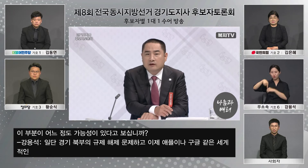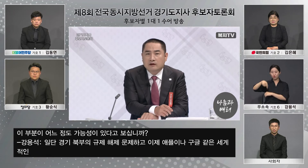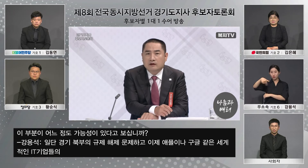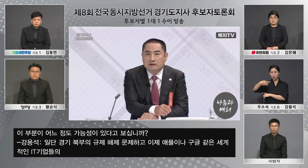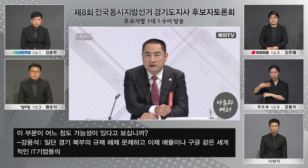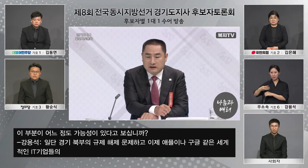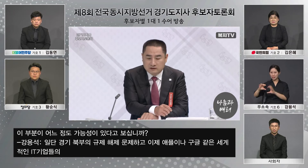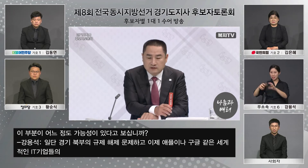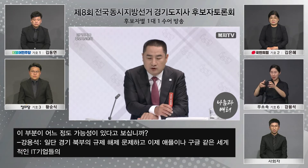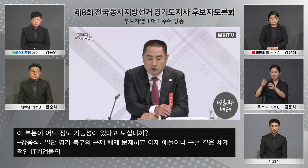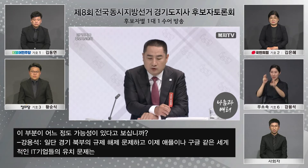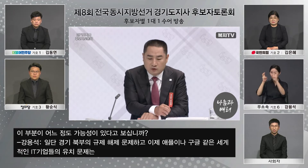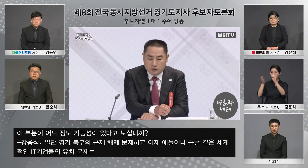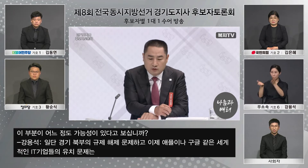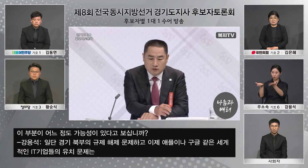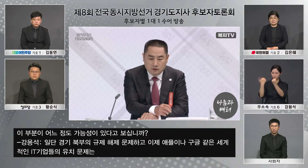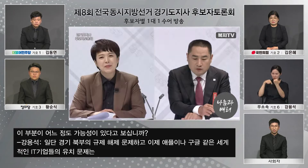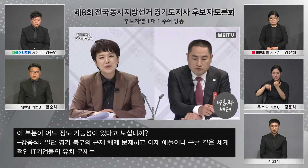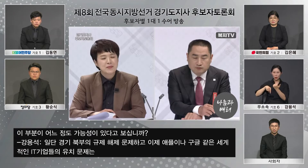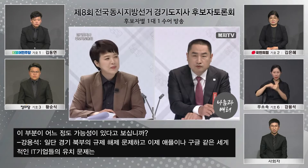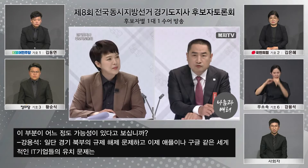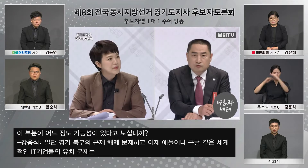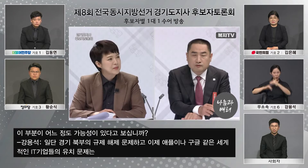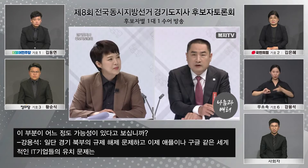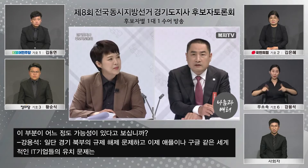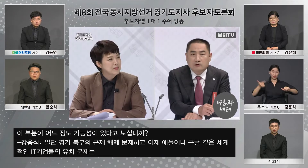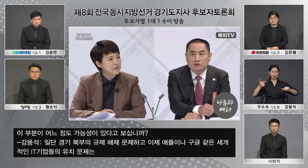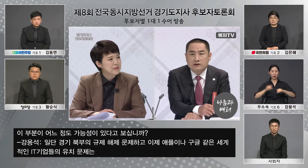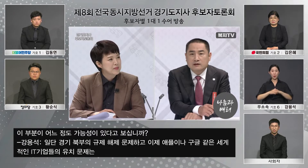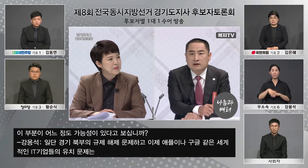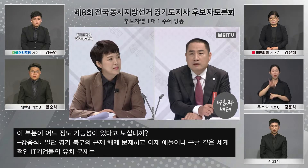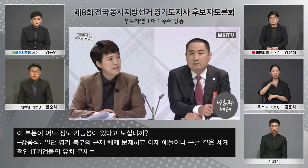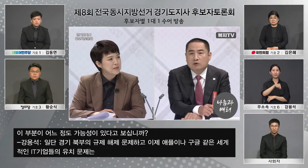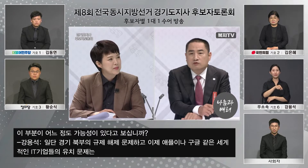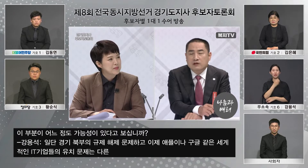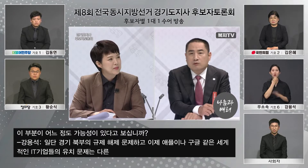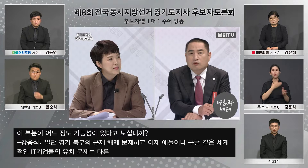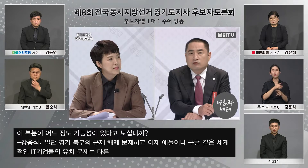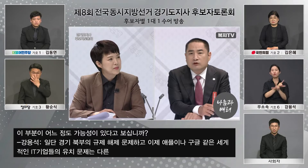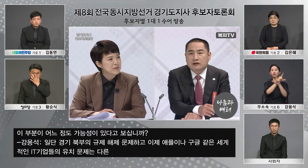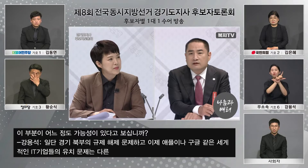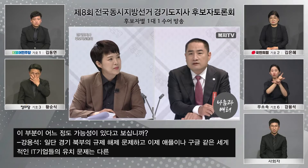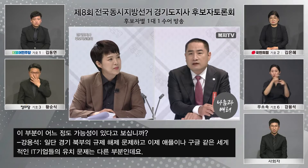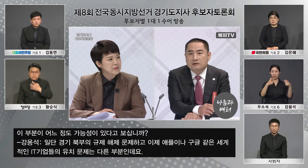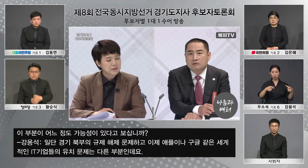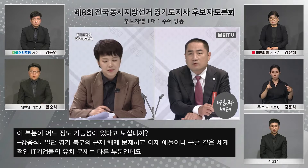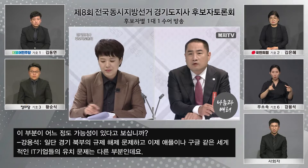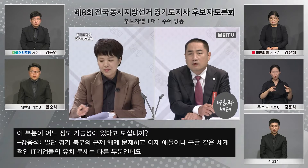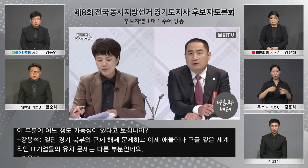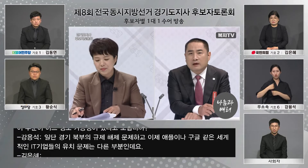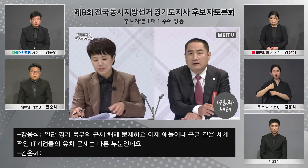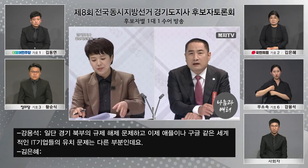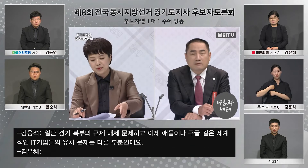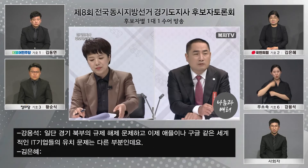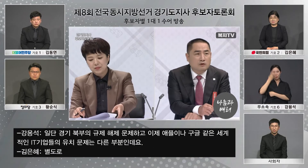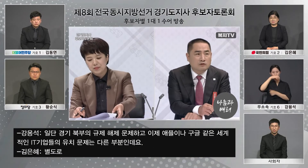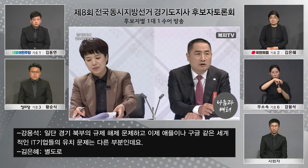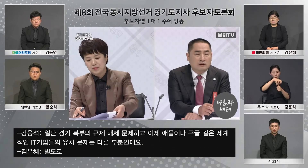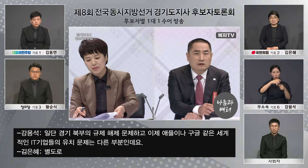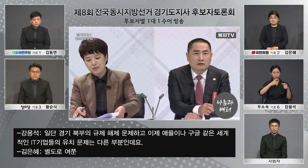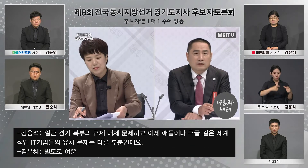부분인데요. 별도였죠. 네, 경기도 북부 같은 경우에 이제 뭐 군사 보호구역이라든지 아니면 뭐